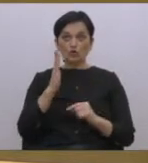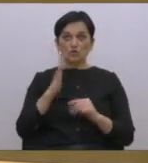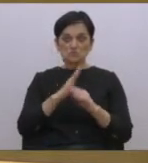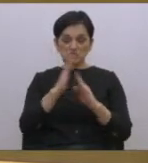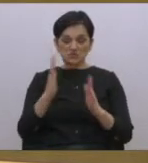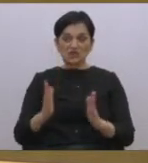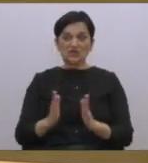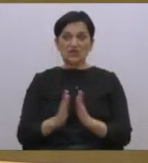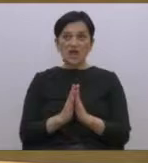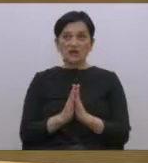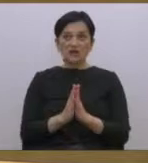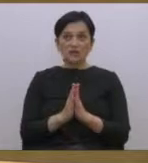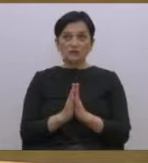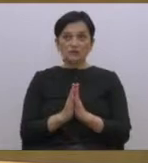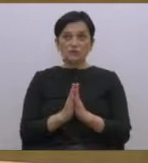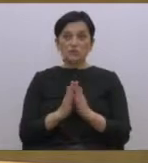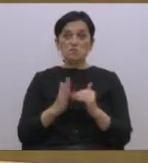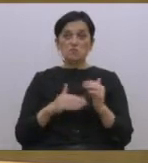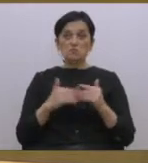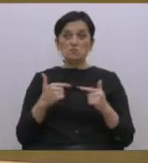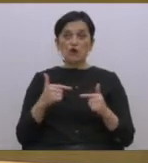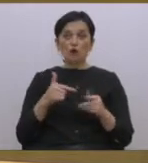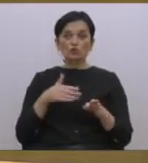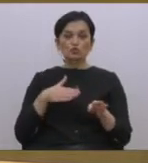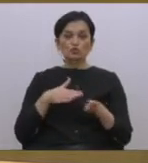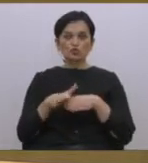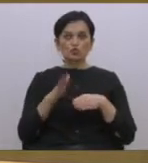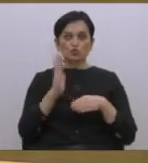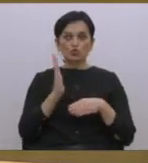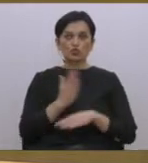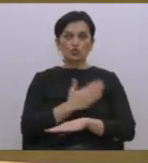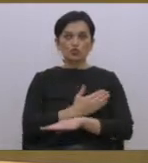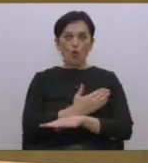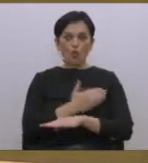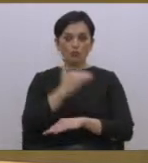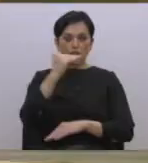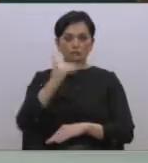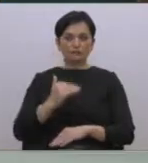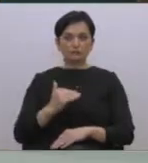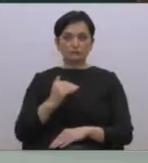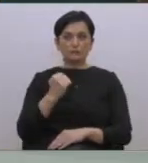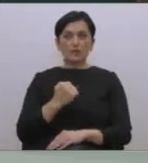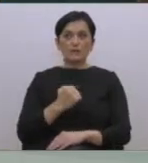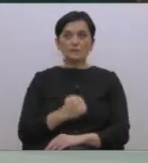მთლიანად პრაქტიკულად სრულყოფას მოახდენს ნორმისას მადლობთ